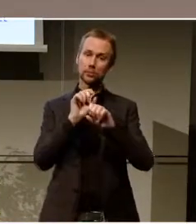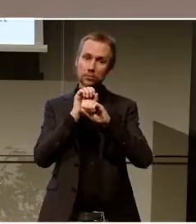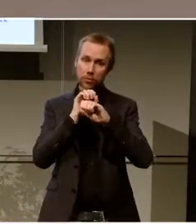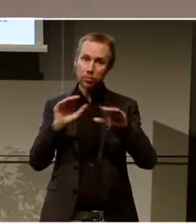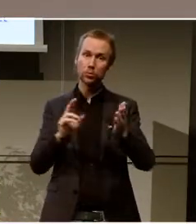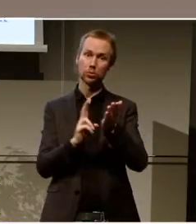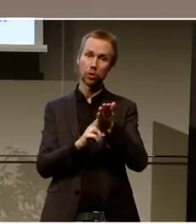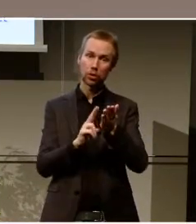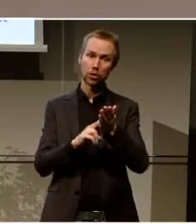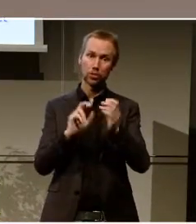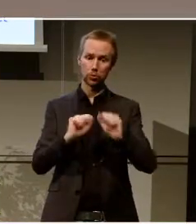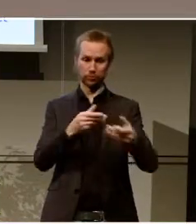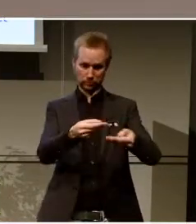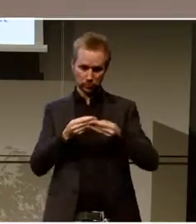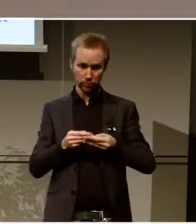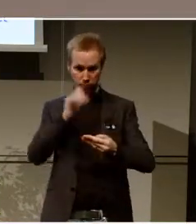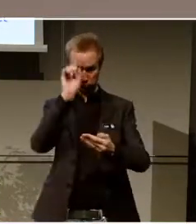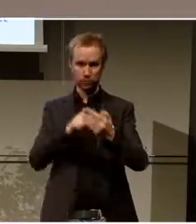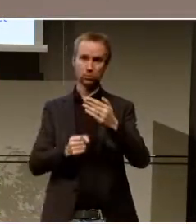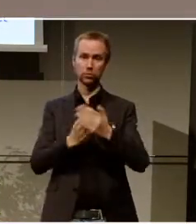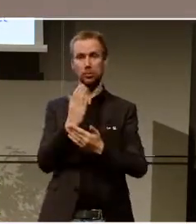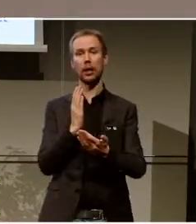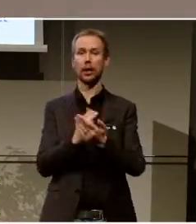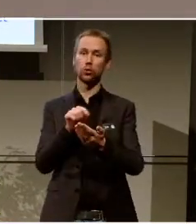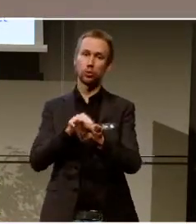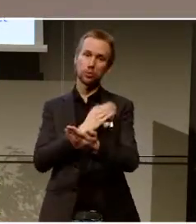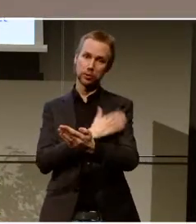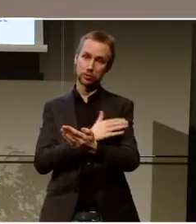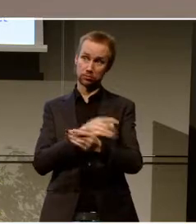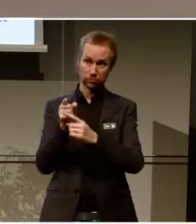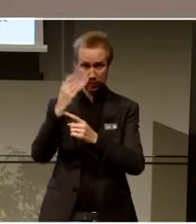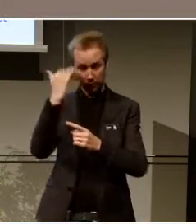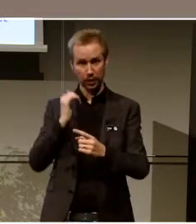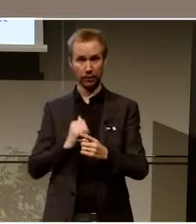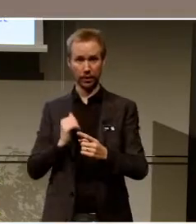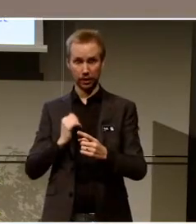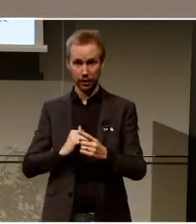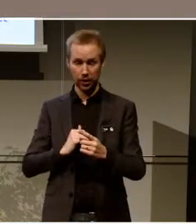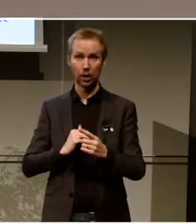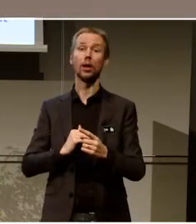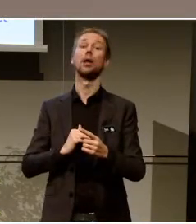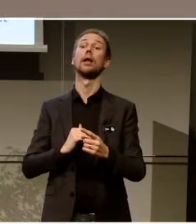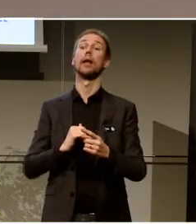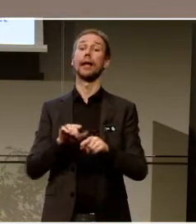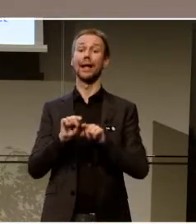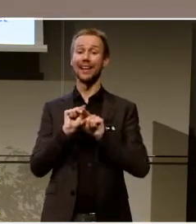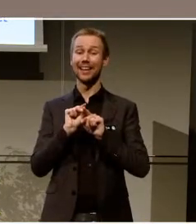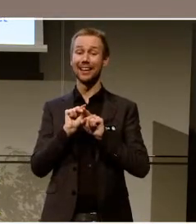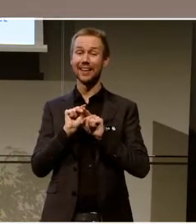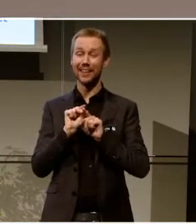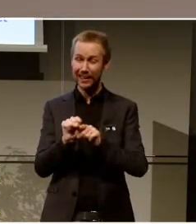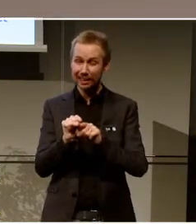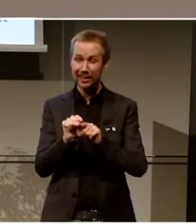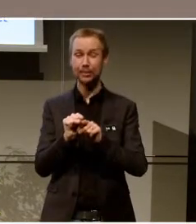en avvägning mellan personlig integritet och möjligheten att skapa de här tjänsterna. Det är en